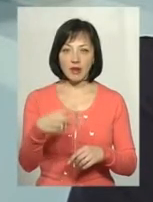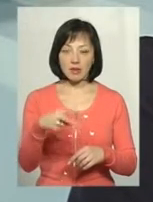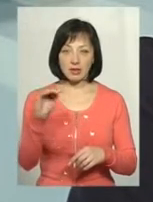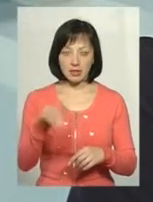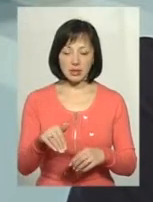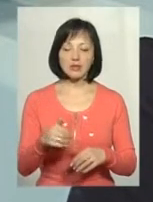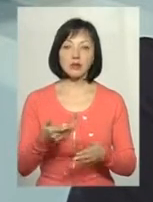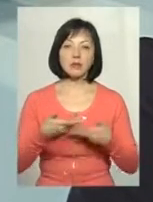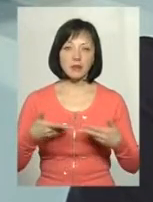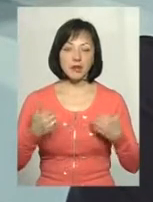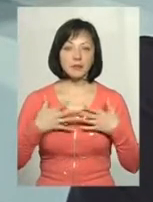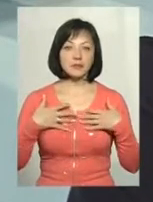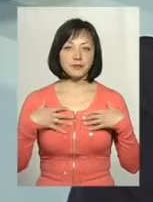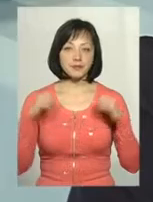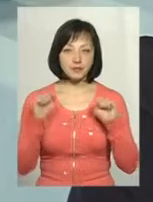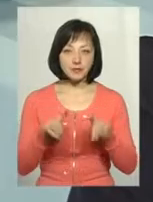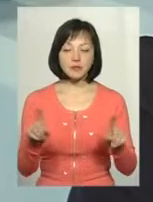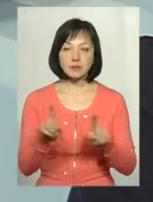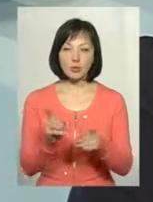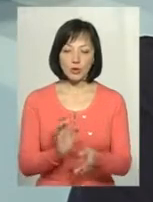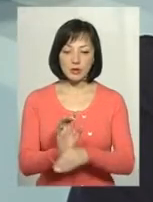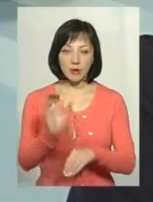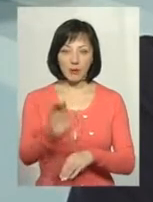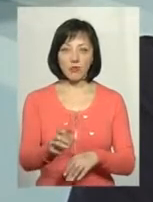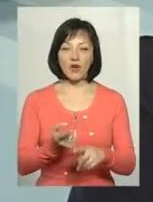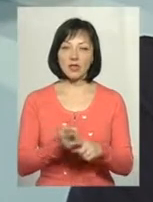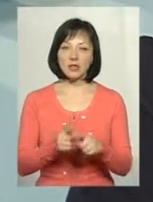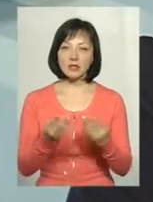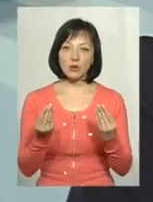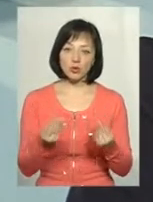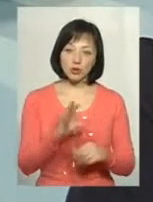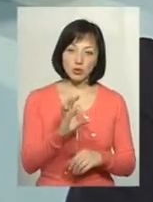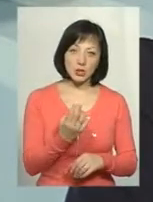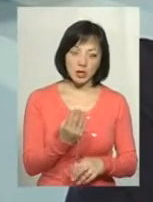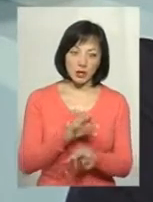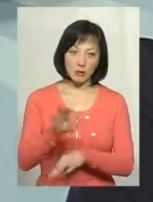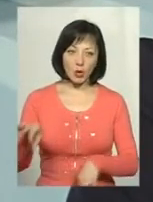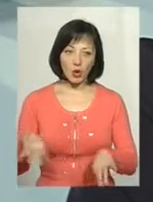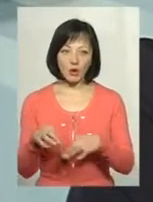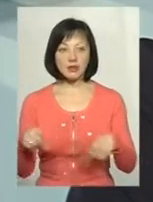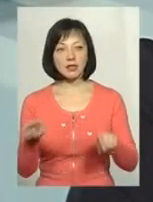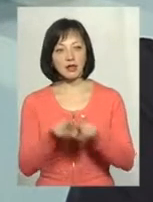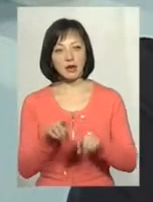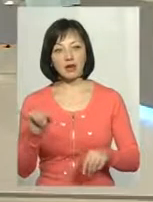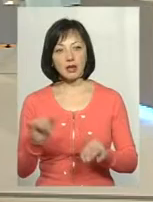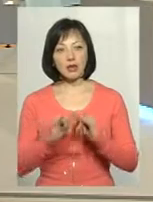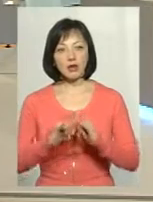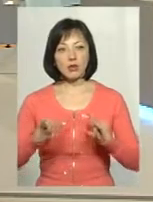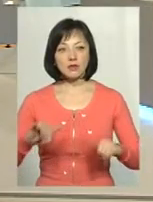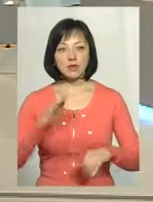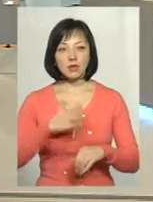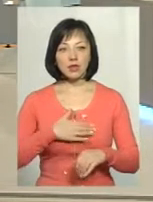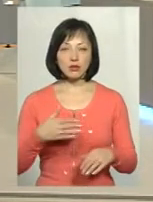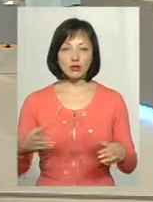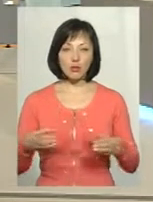ми приклали всіх зусиль, щоб спрямувати ці кошти як на соціальні проекти, так і на розвиток нашої громади,